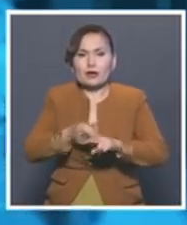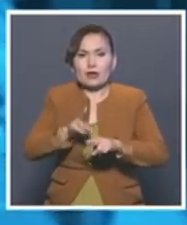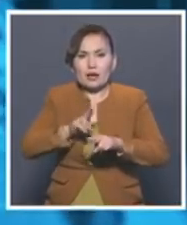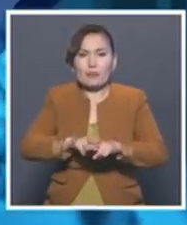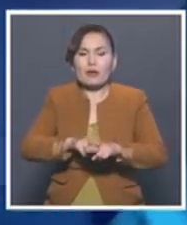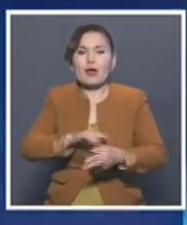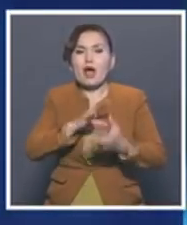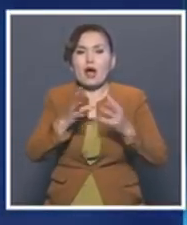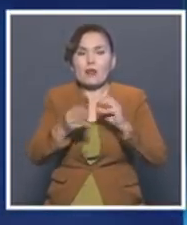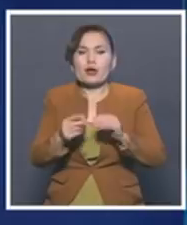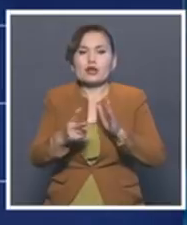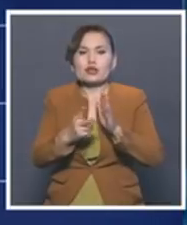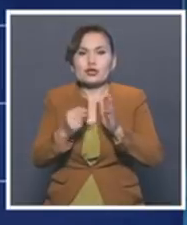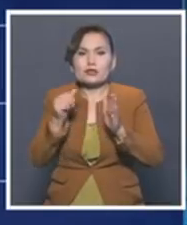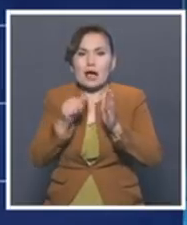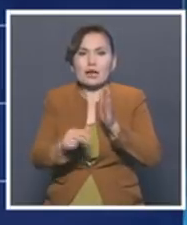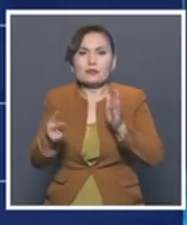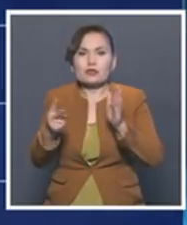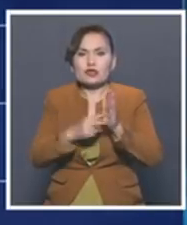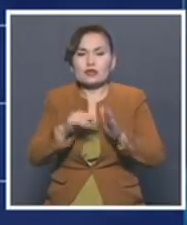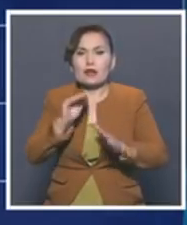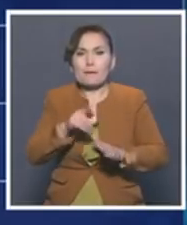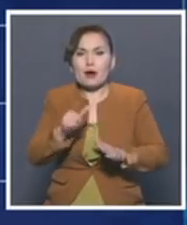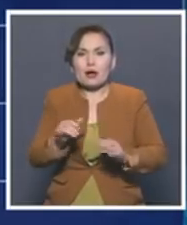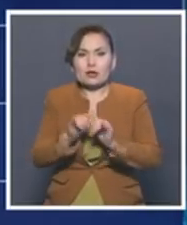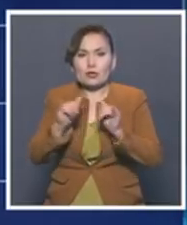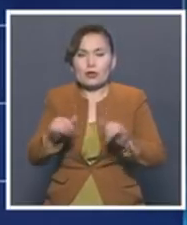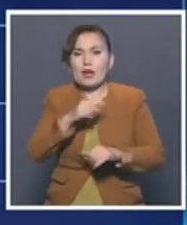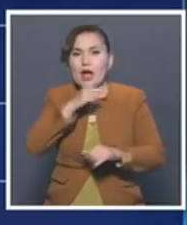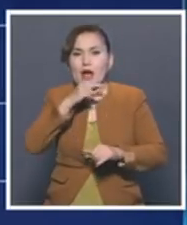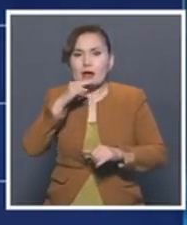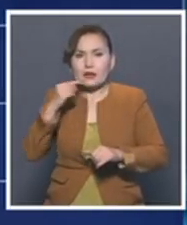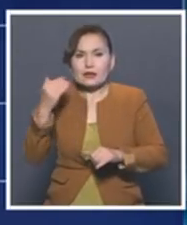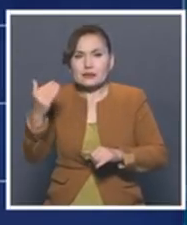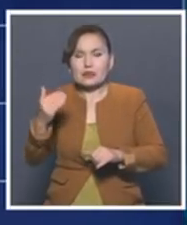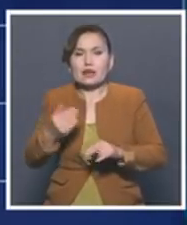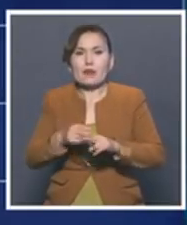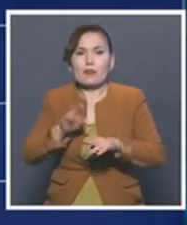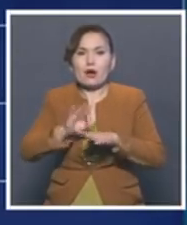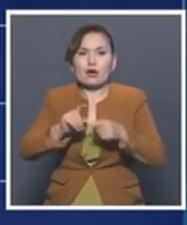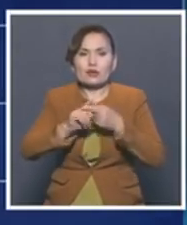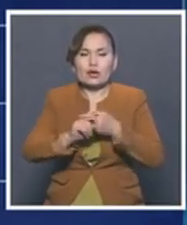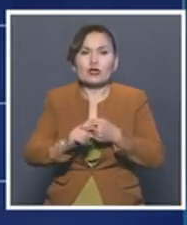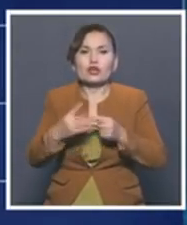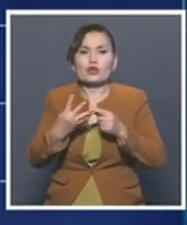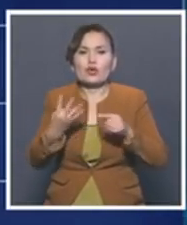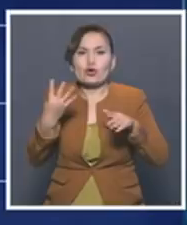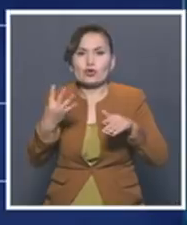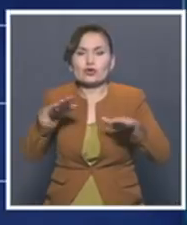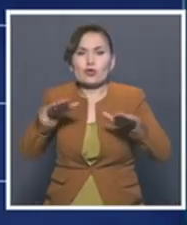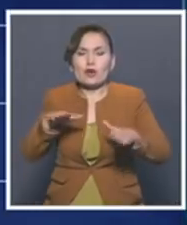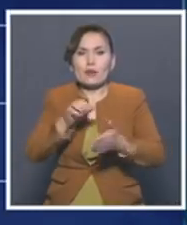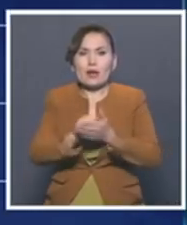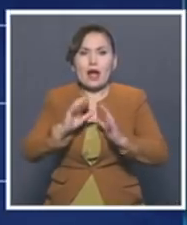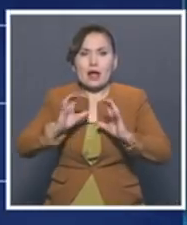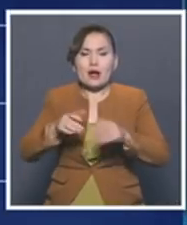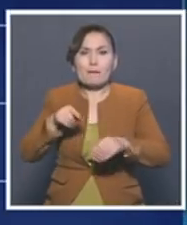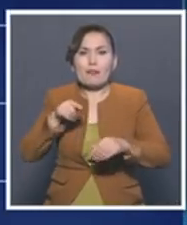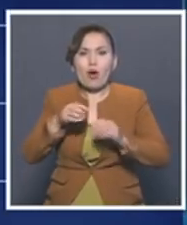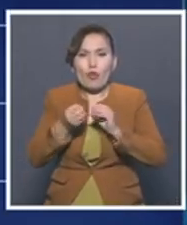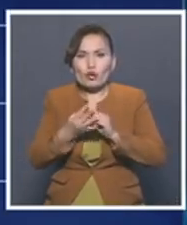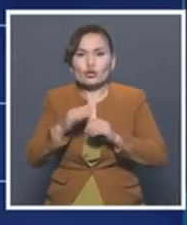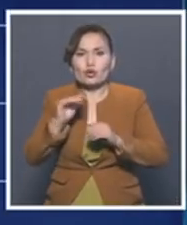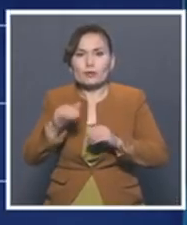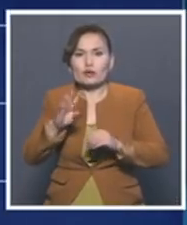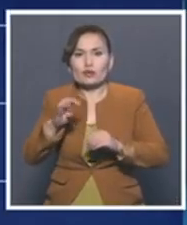қойылғандар саны 867 мыңға жуықтады. Ресей әлемде оны жұқтырудан 4-ші орынға шықты. 14490